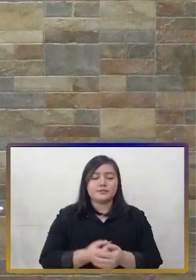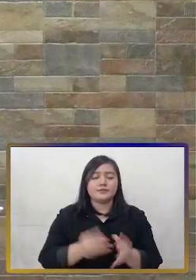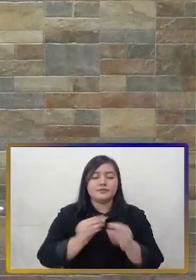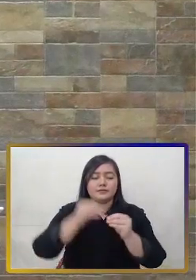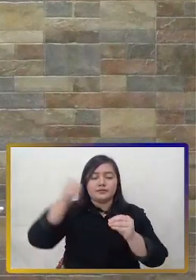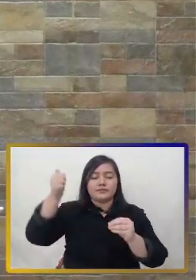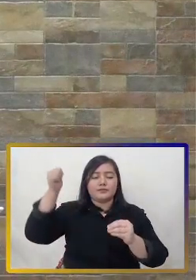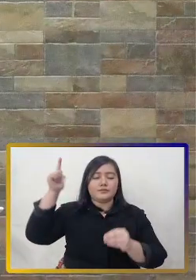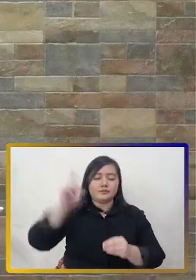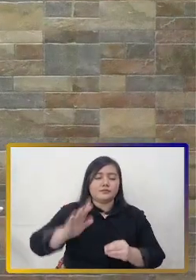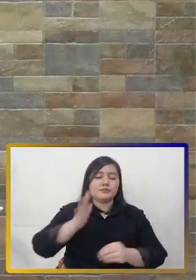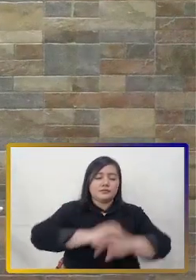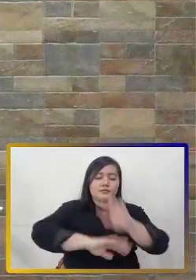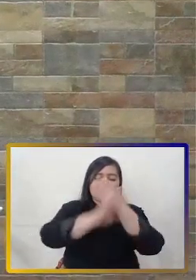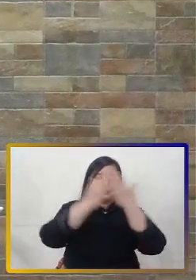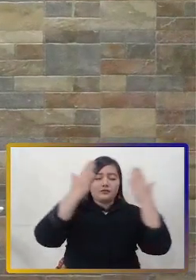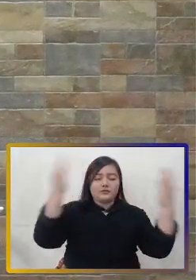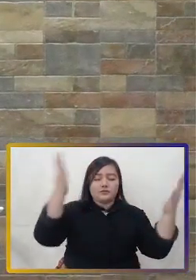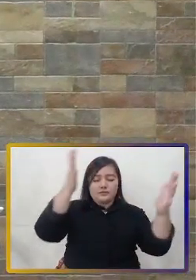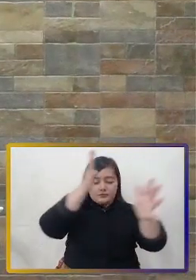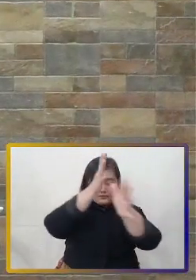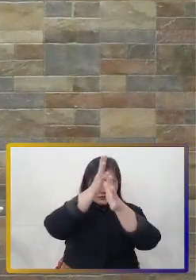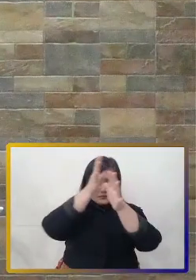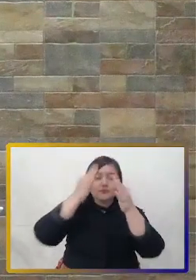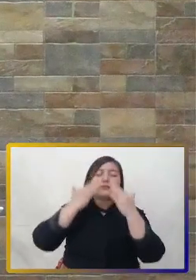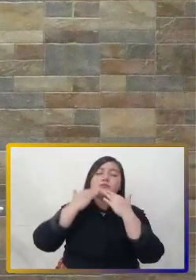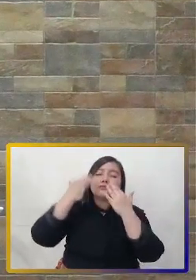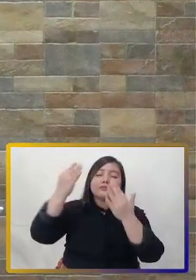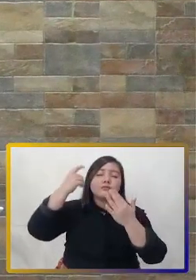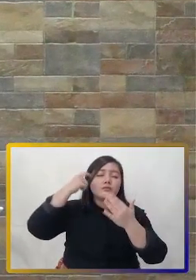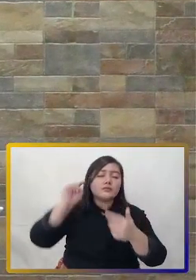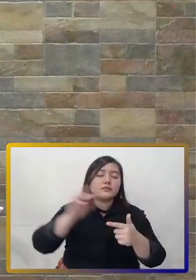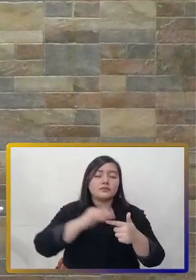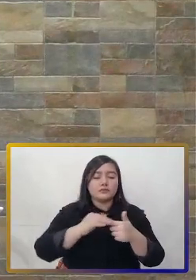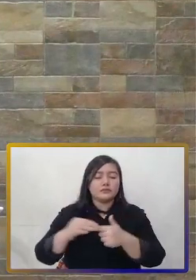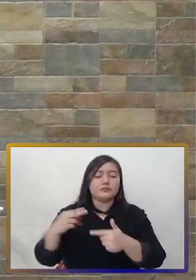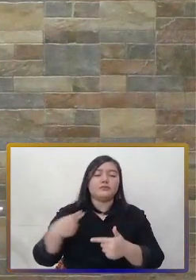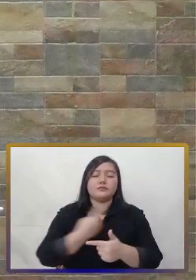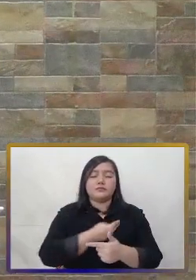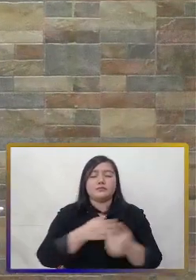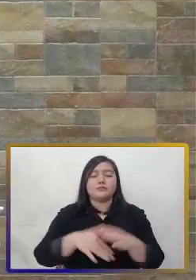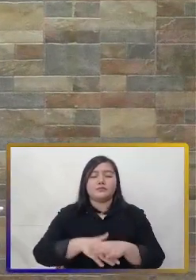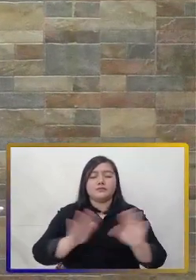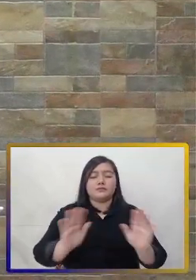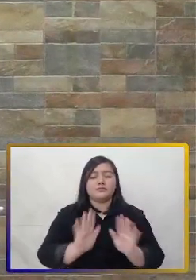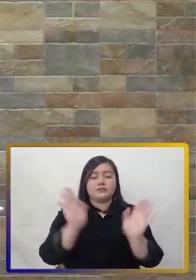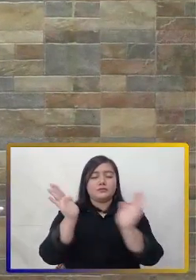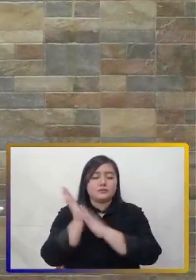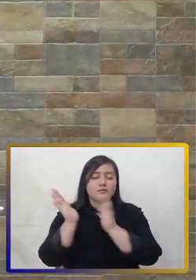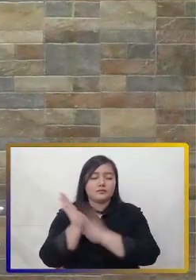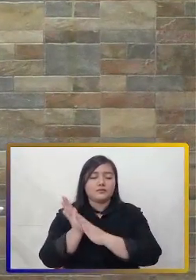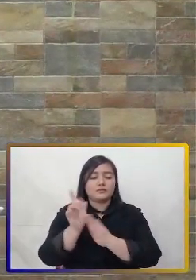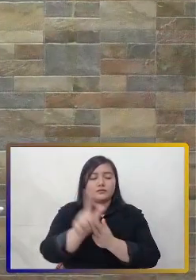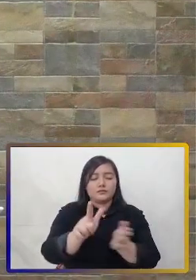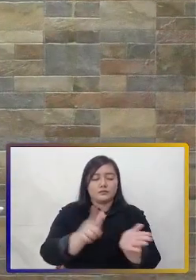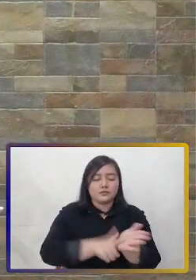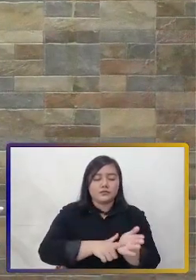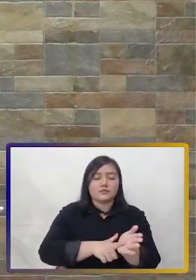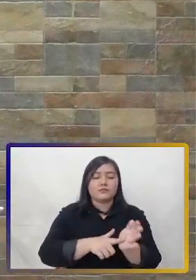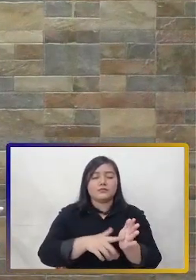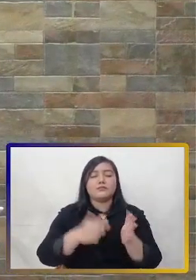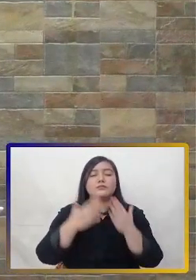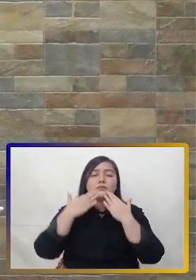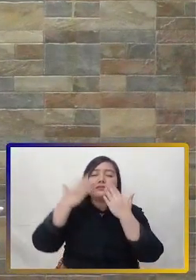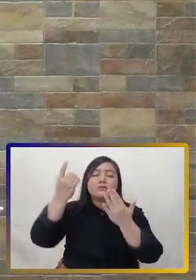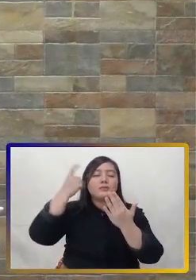gracious Heavenly Father, thank you, O God, for guiding us on our Sunday school lesson. Maraming salamat po muli, Panginoon, at binayaan niyo kami